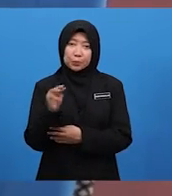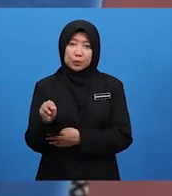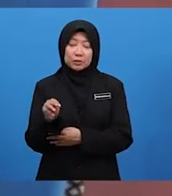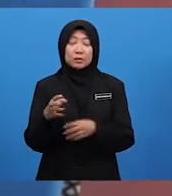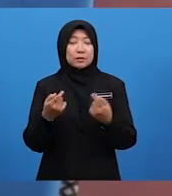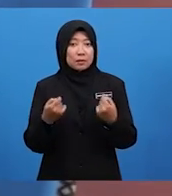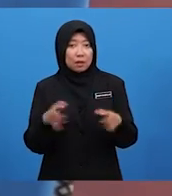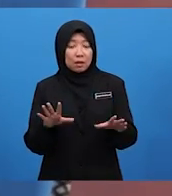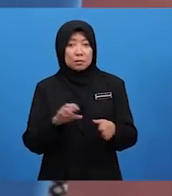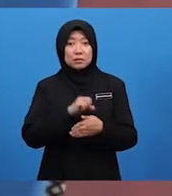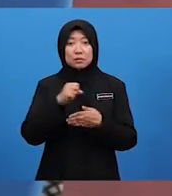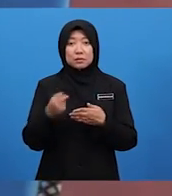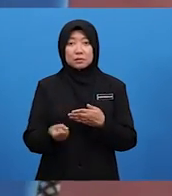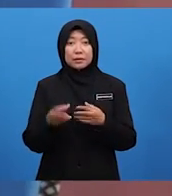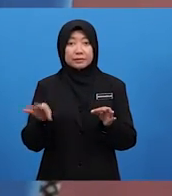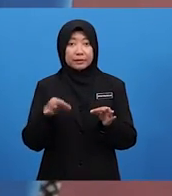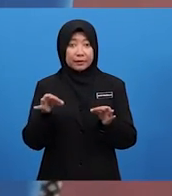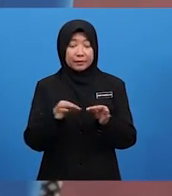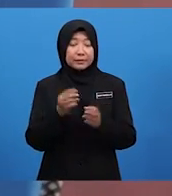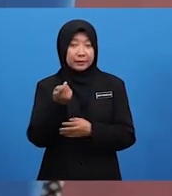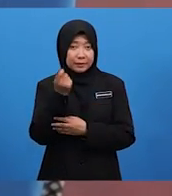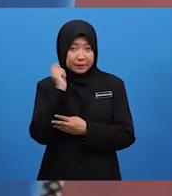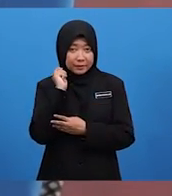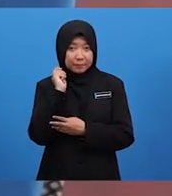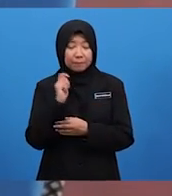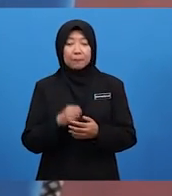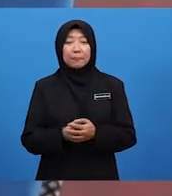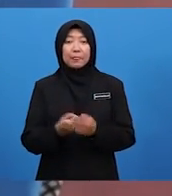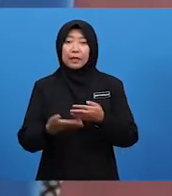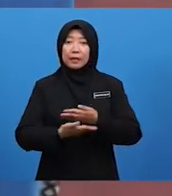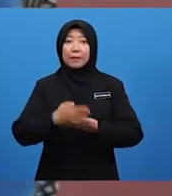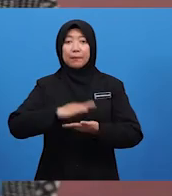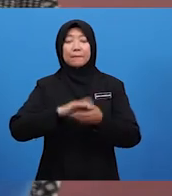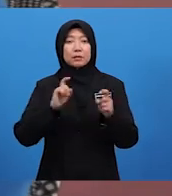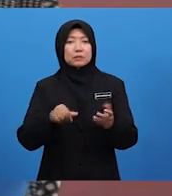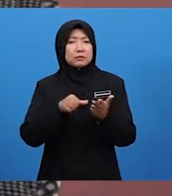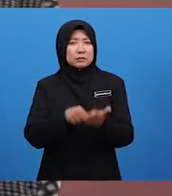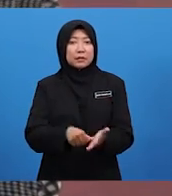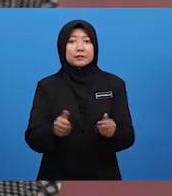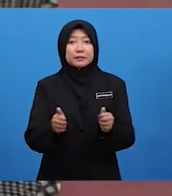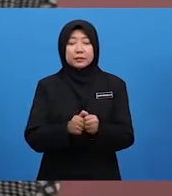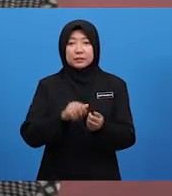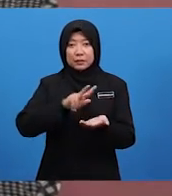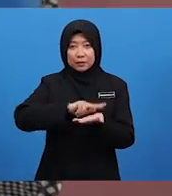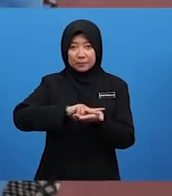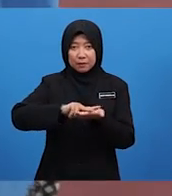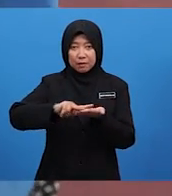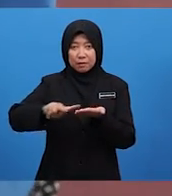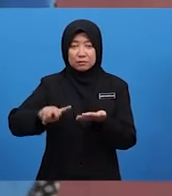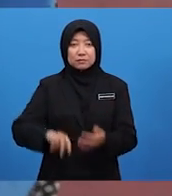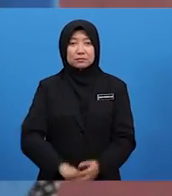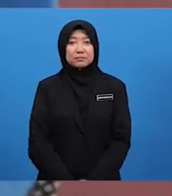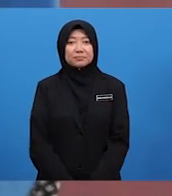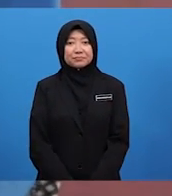Murid-murid, setelah selesai jahitan sembat susuk tersebut, kelepet hendaklah ditekan dengan kemas.